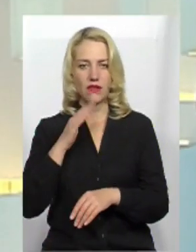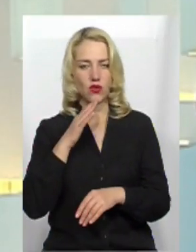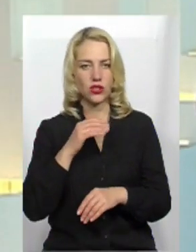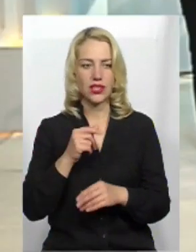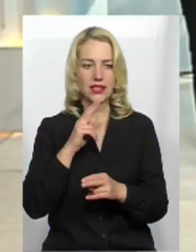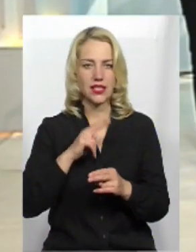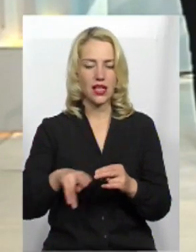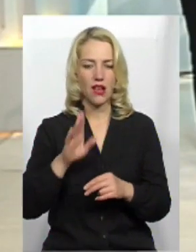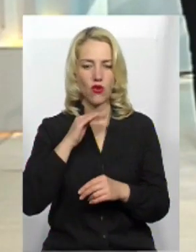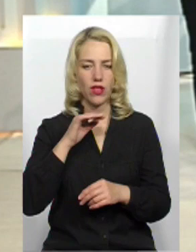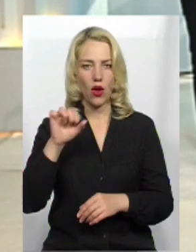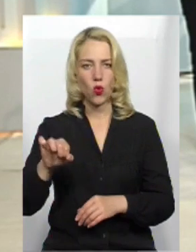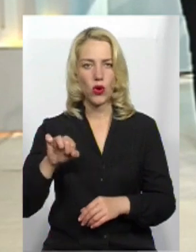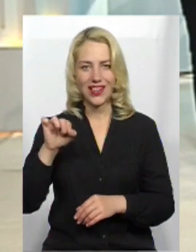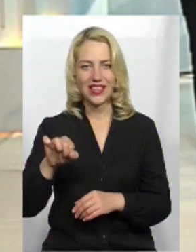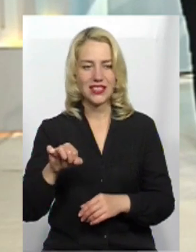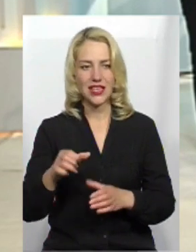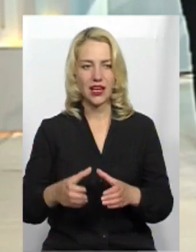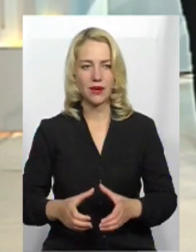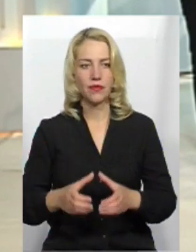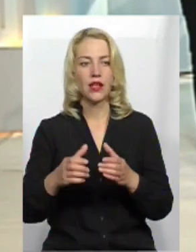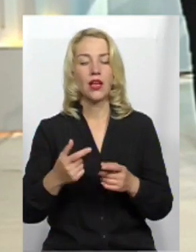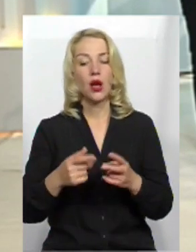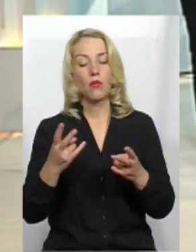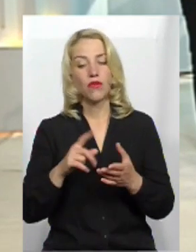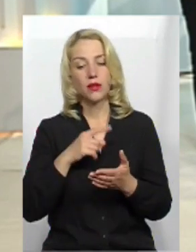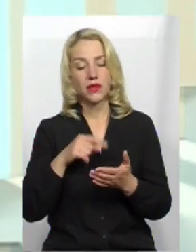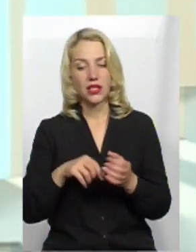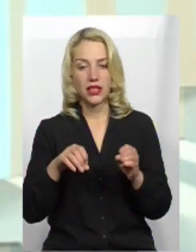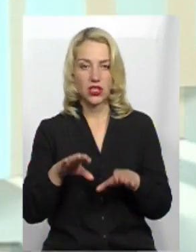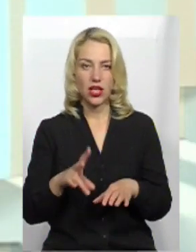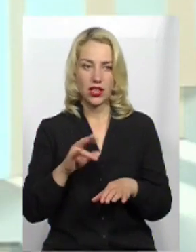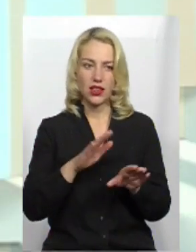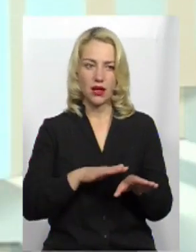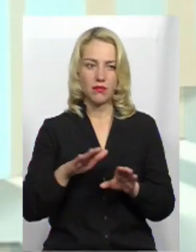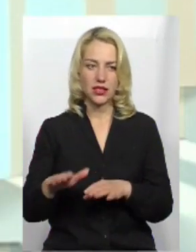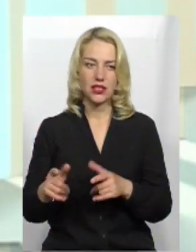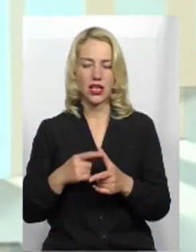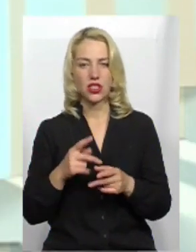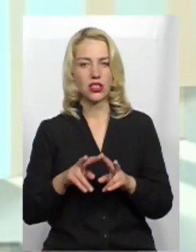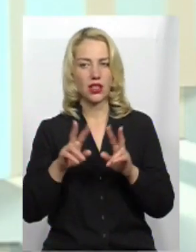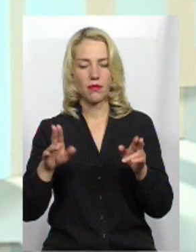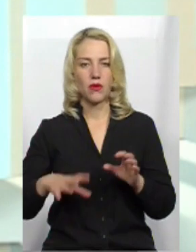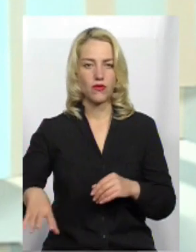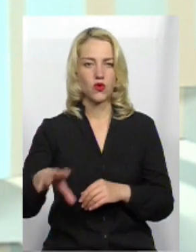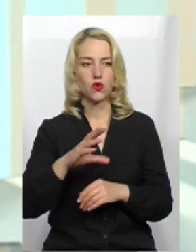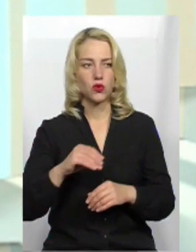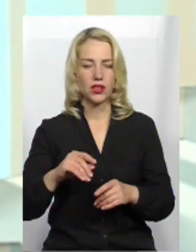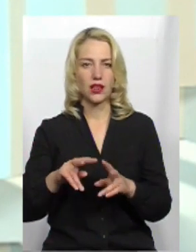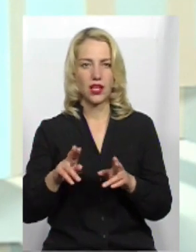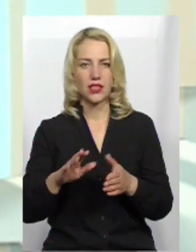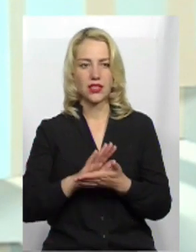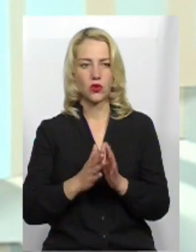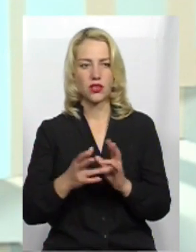вода у Криницях, все ж таки це питання мають вирішувати виключно на місцях, чи через те, що повсюдно подібна ситуація, усе ж таки